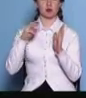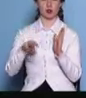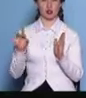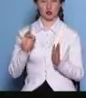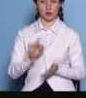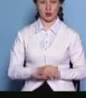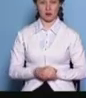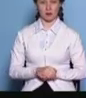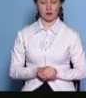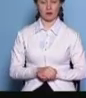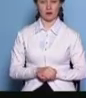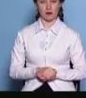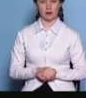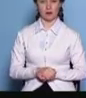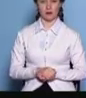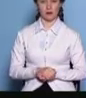рублей.